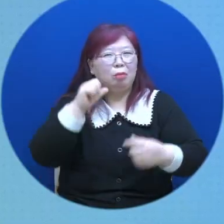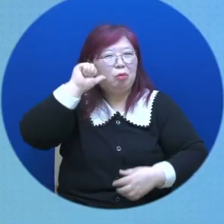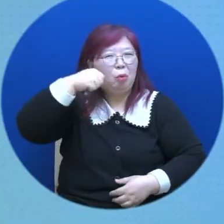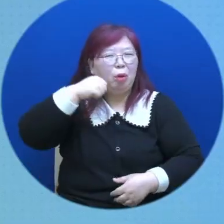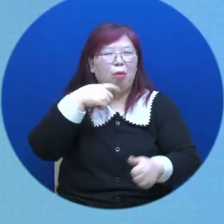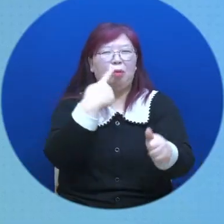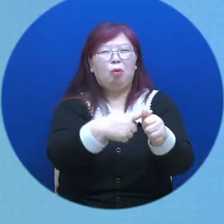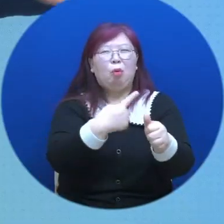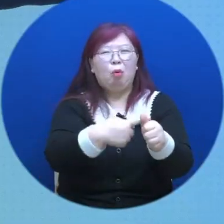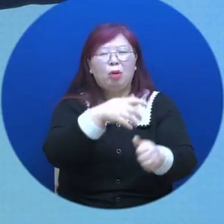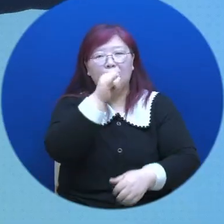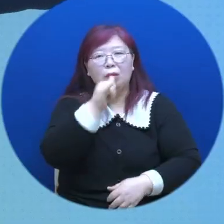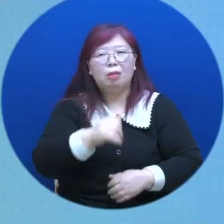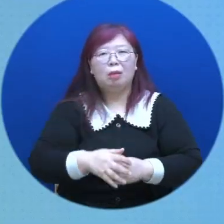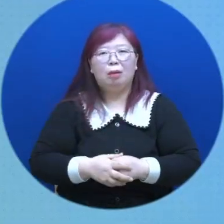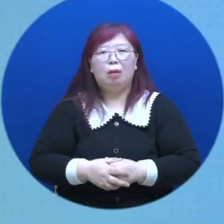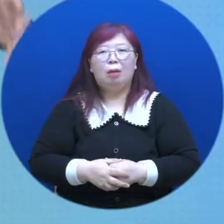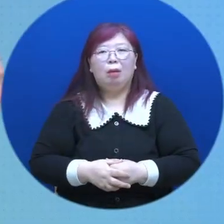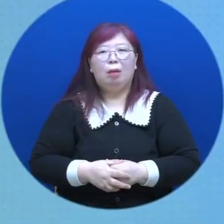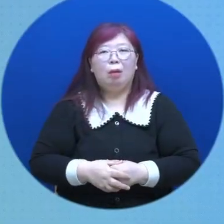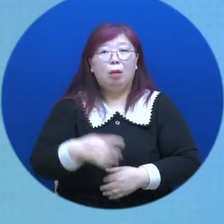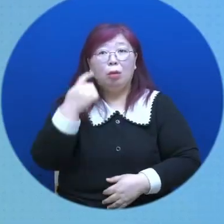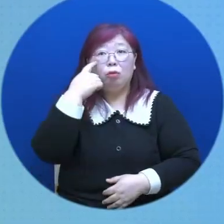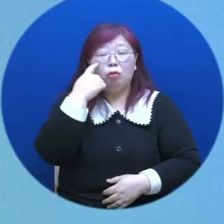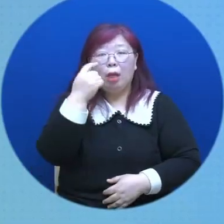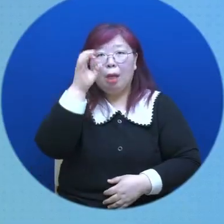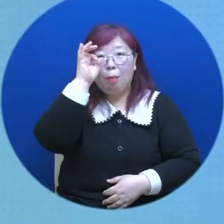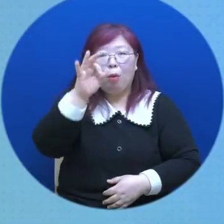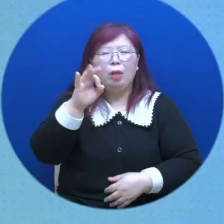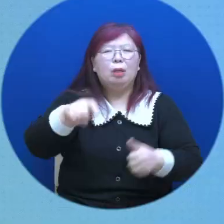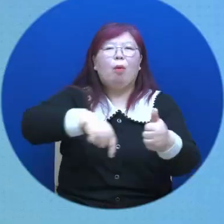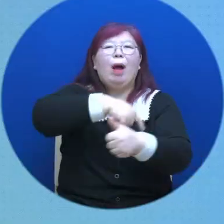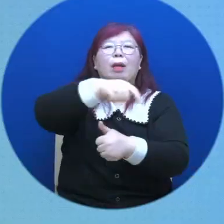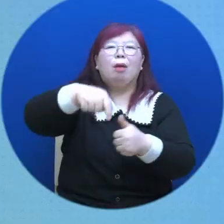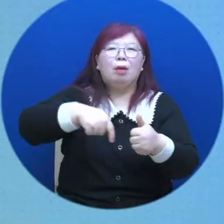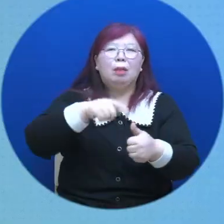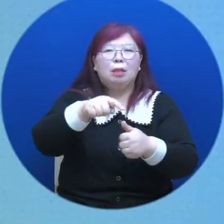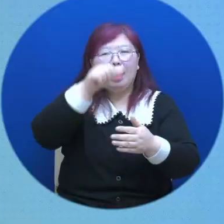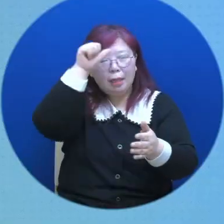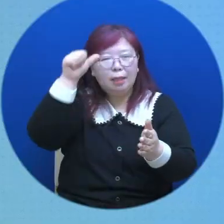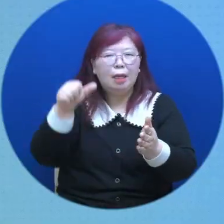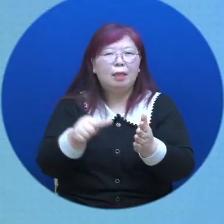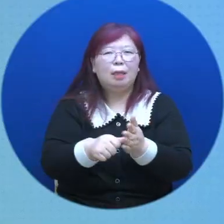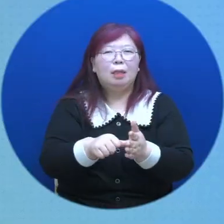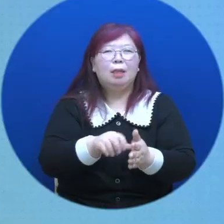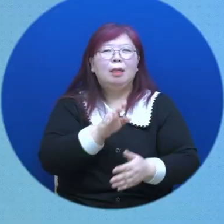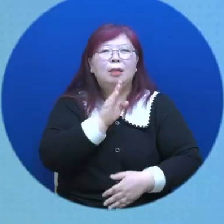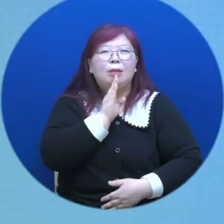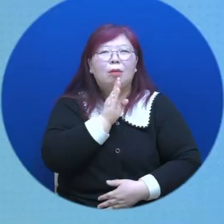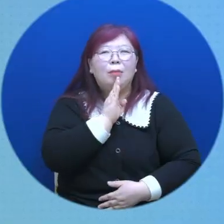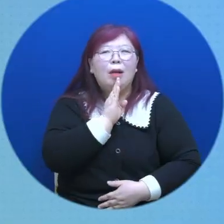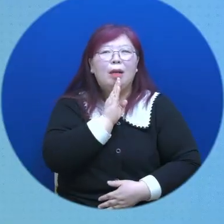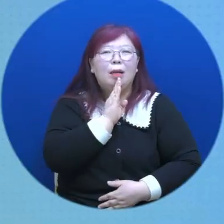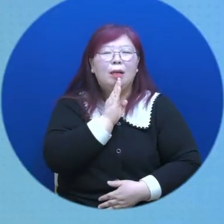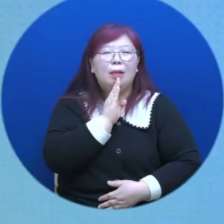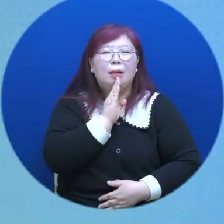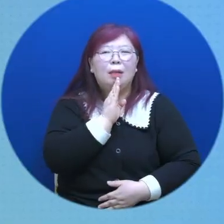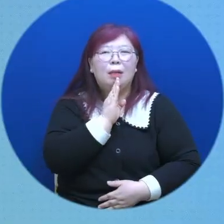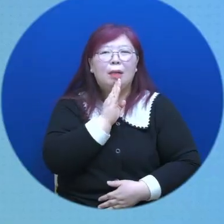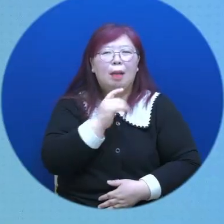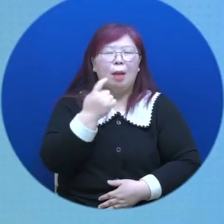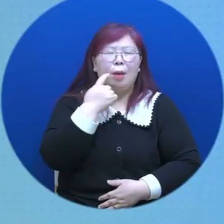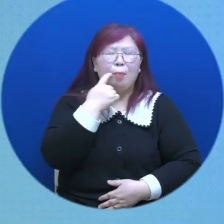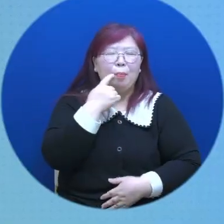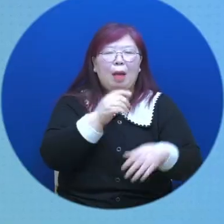받아요. 여러분, 눈에 보이는 이런 환경은 그의 인생을 나불난 상태에